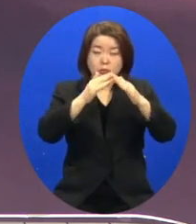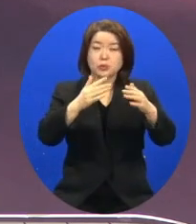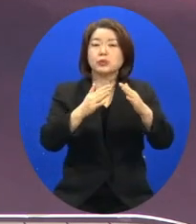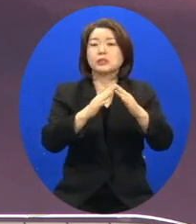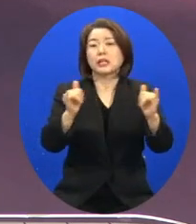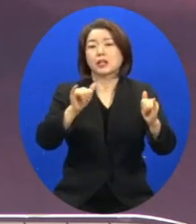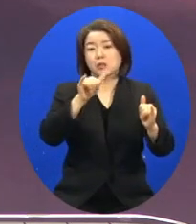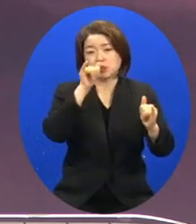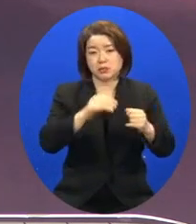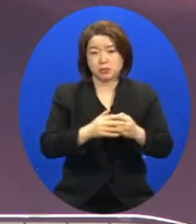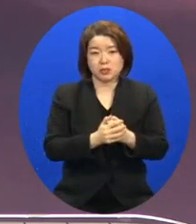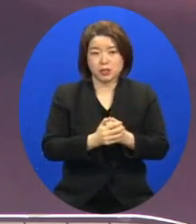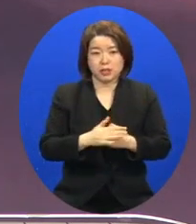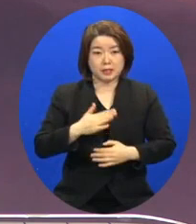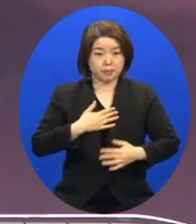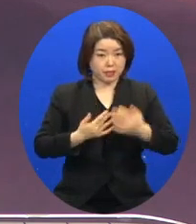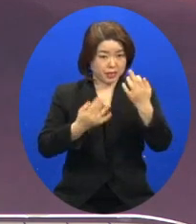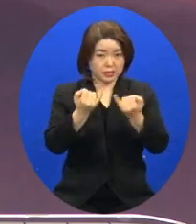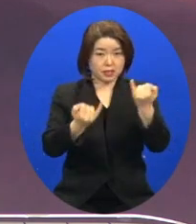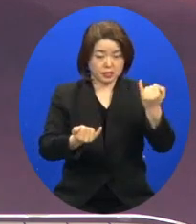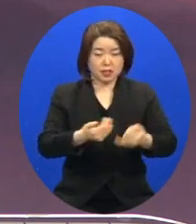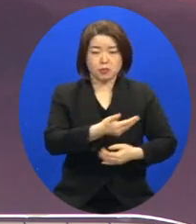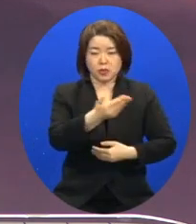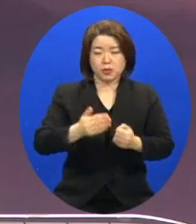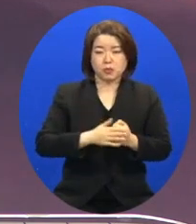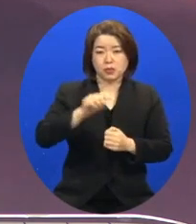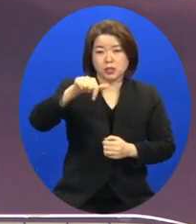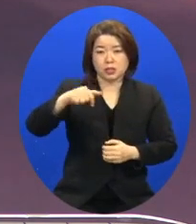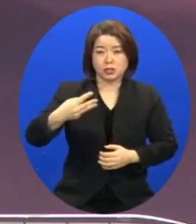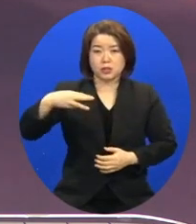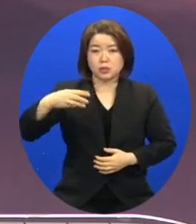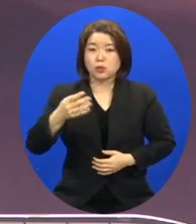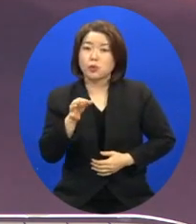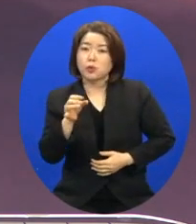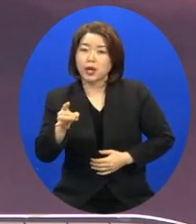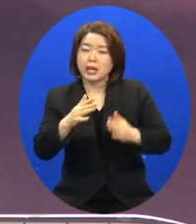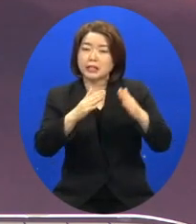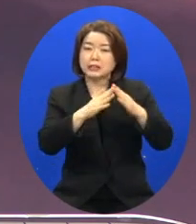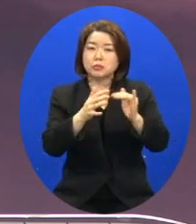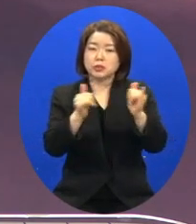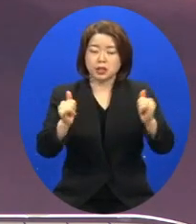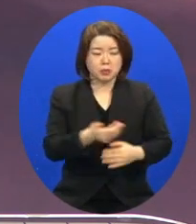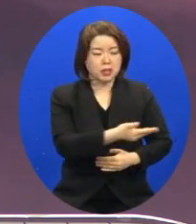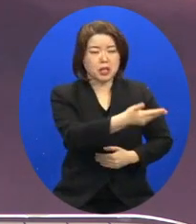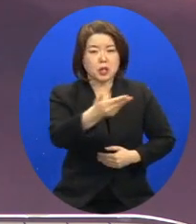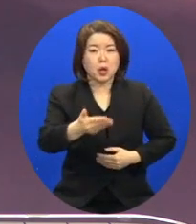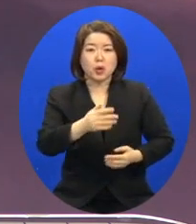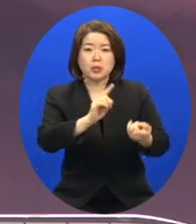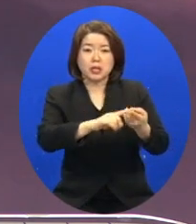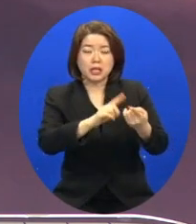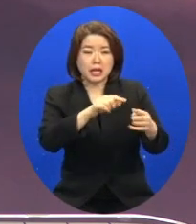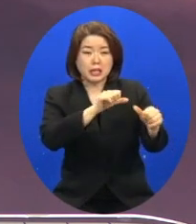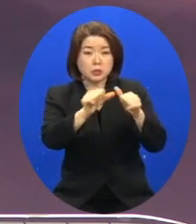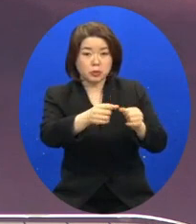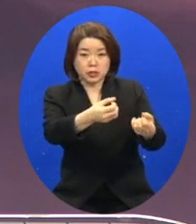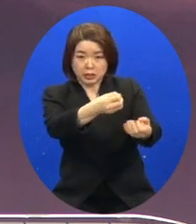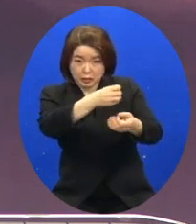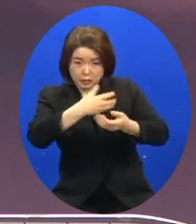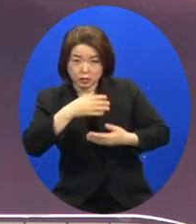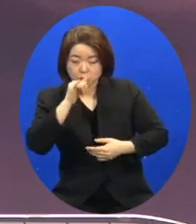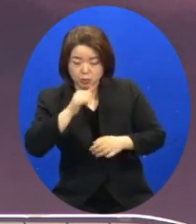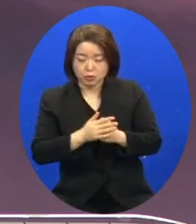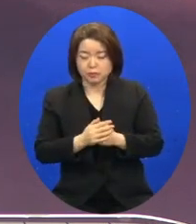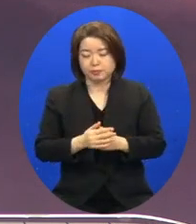보면 나의 형제자매 여러분, 글로에 집 사람들이 여러분의 소식을 전해주어서 나는 여러분